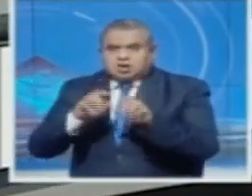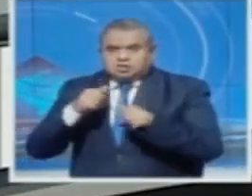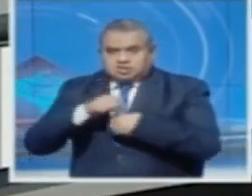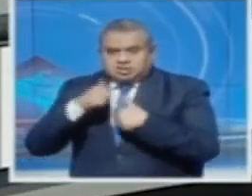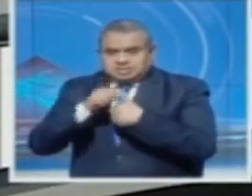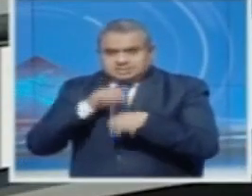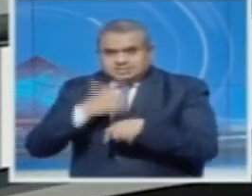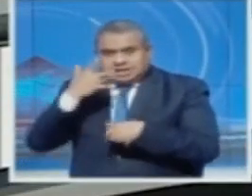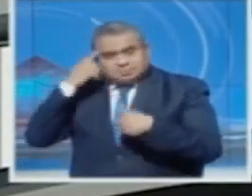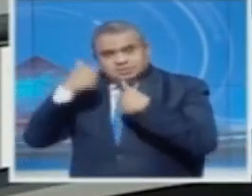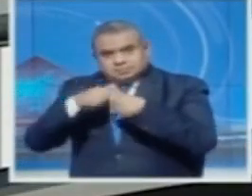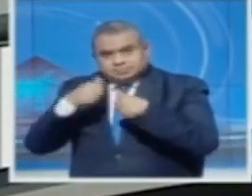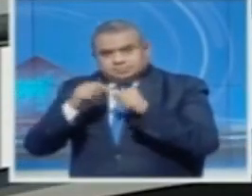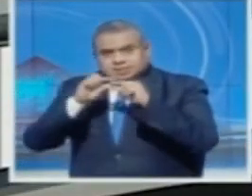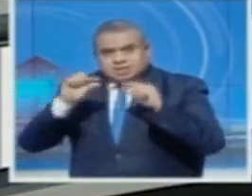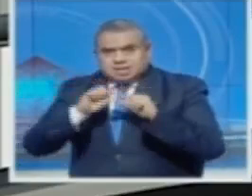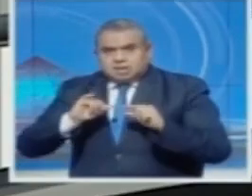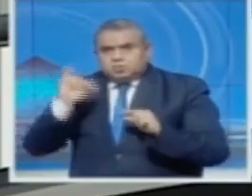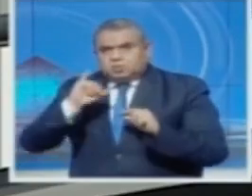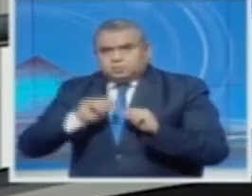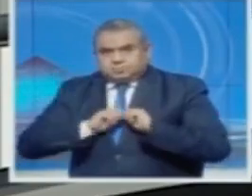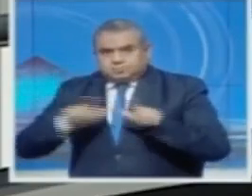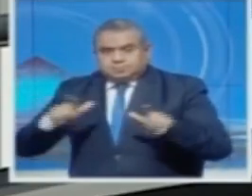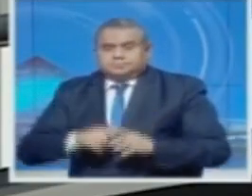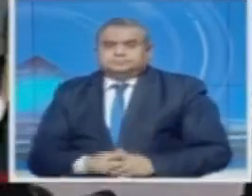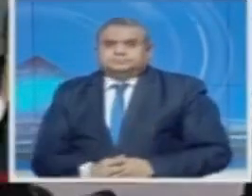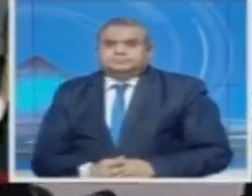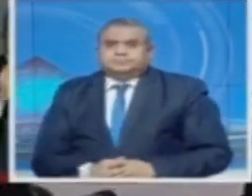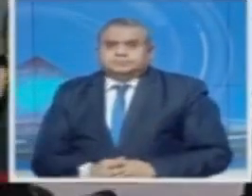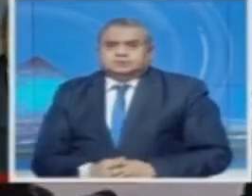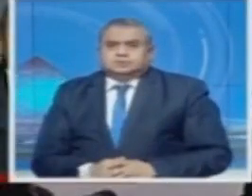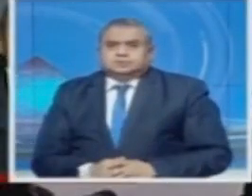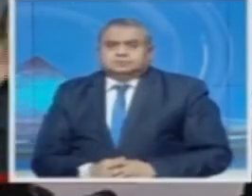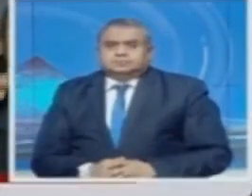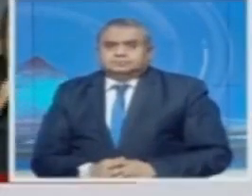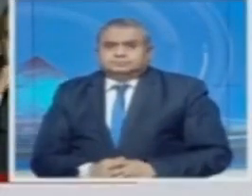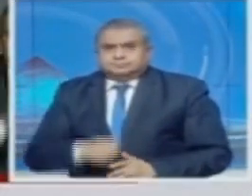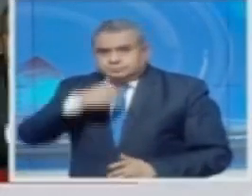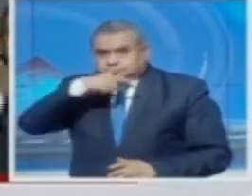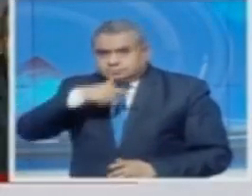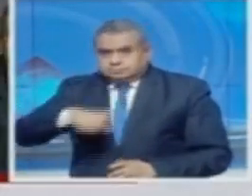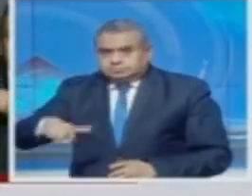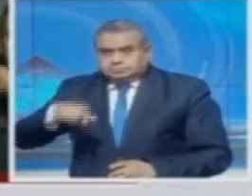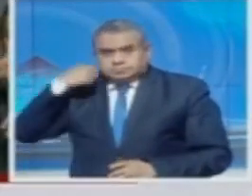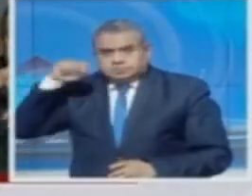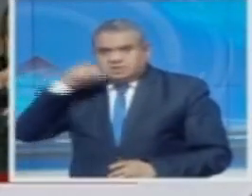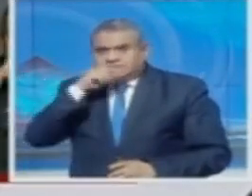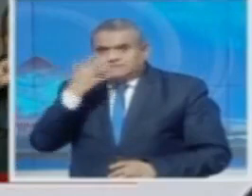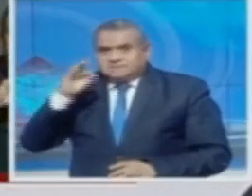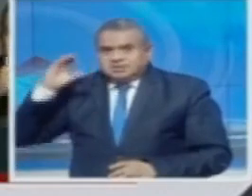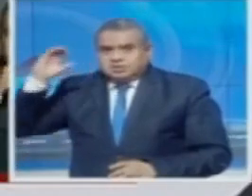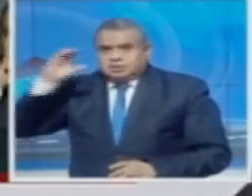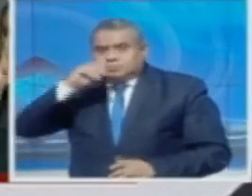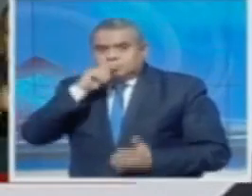الخامسة، لم يتبقى سوى التذكير بأهم ما جاء بها من أنباء. في كلمة بقمة باريس،